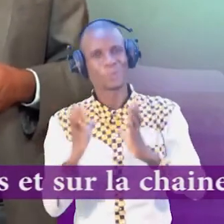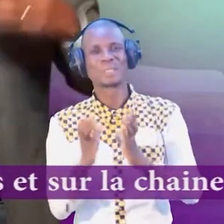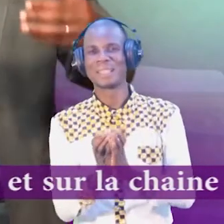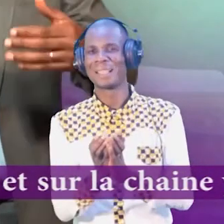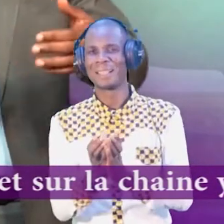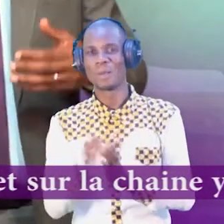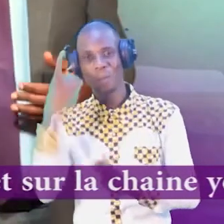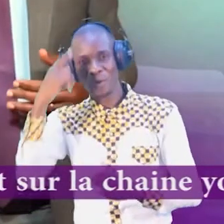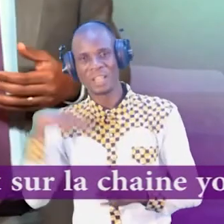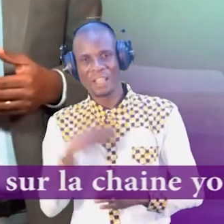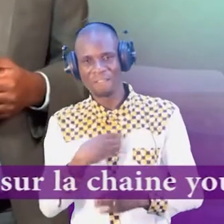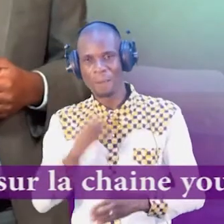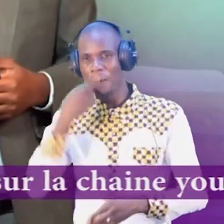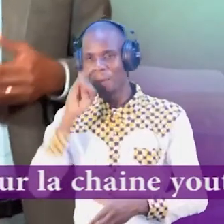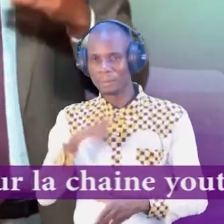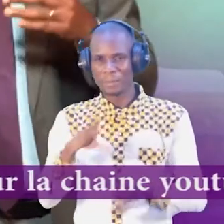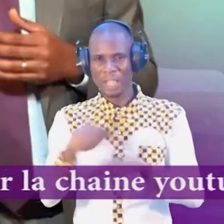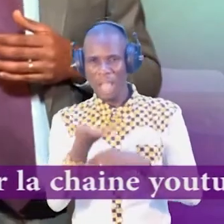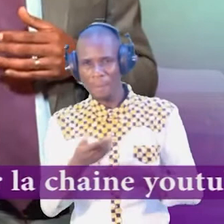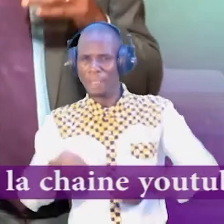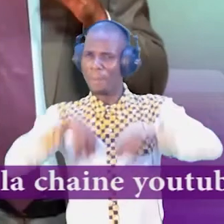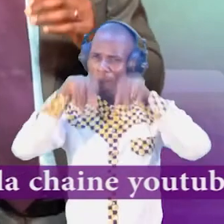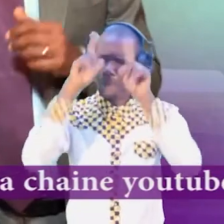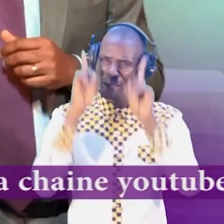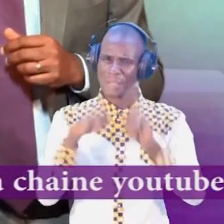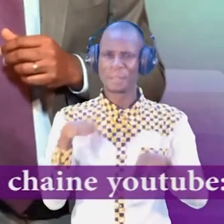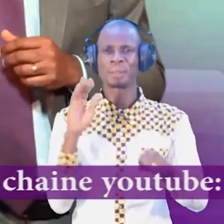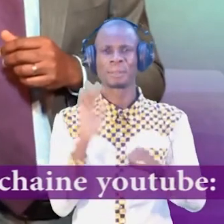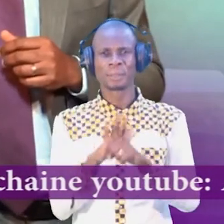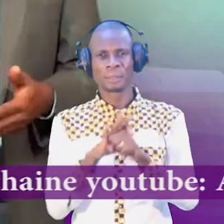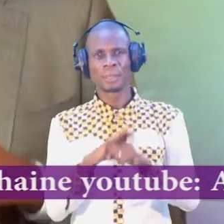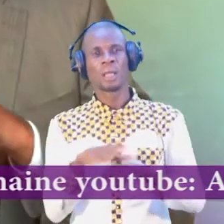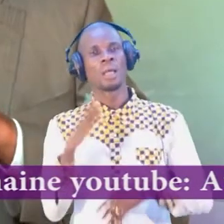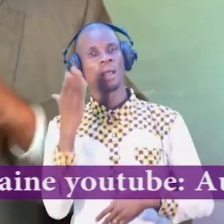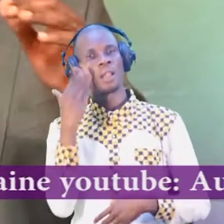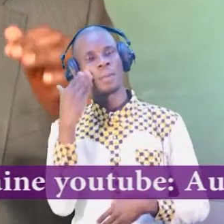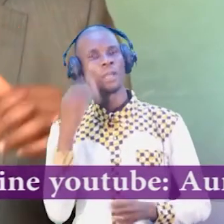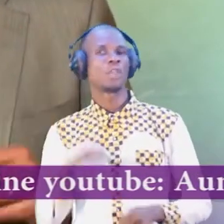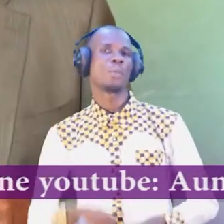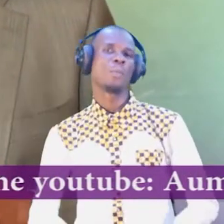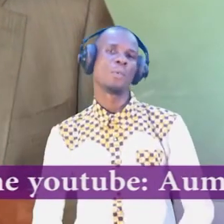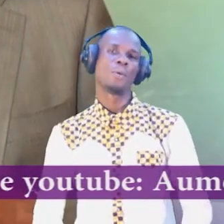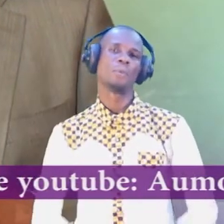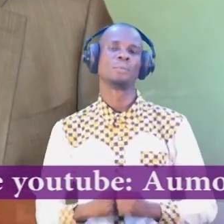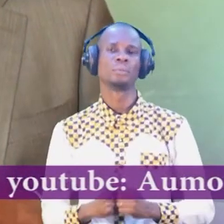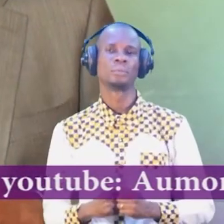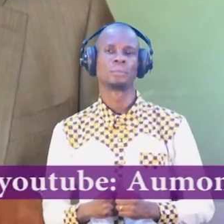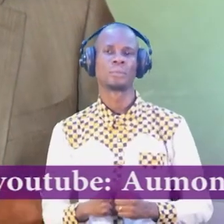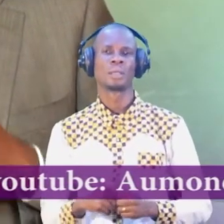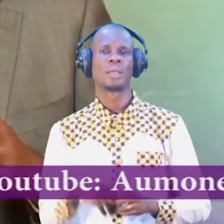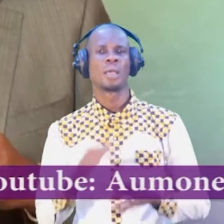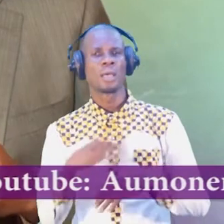na ene ya tongo. Mpelo lenge nini bako kaki kobate la ndako na ye. Sima ya bambu